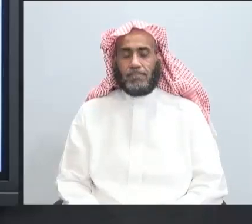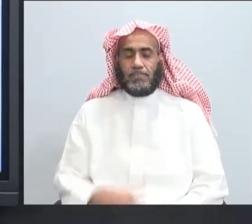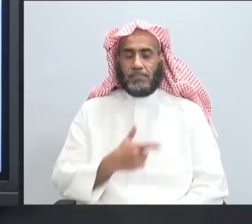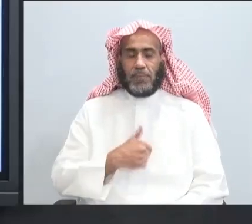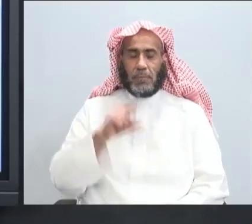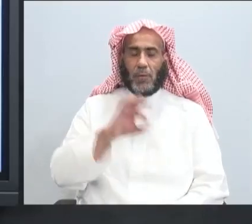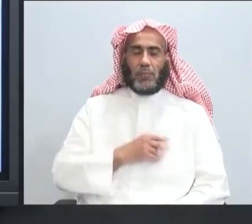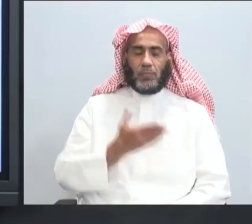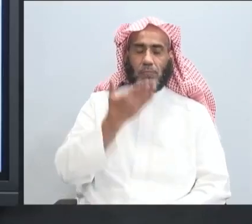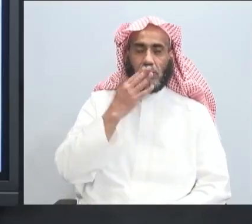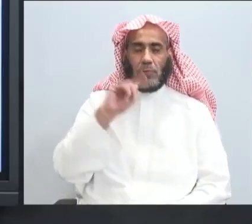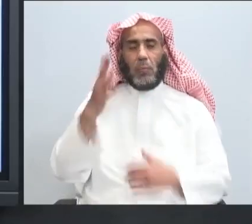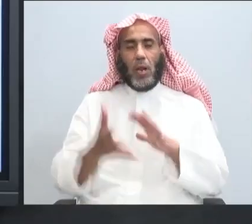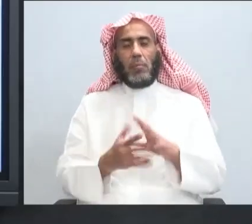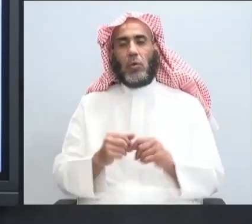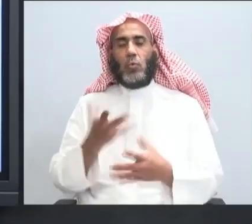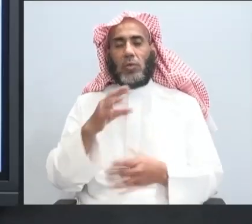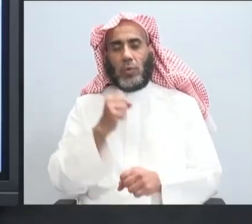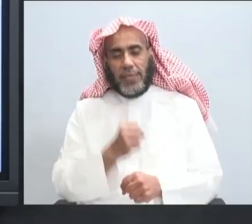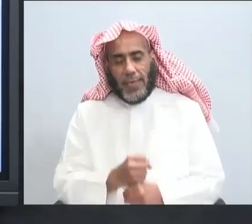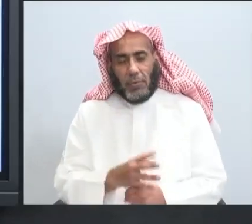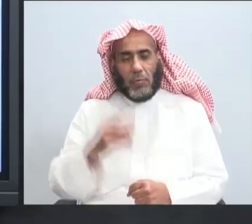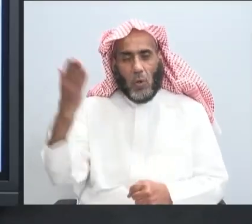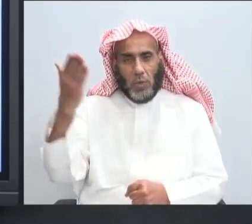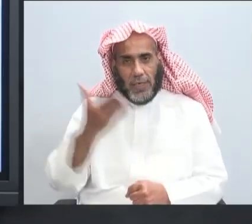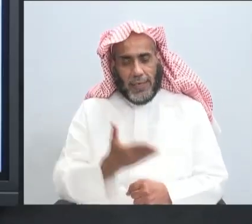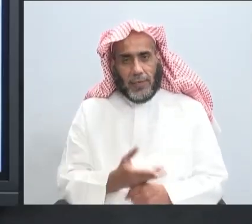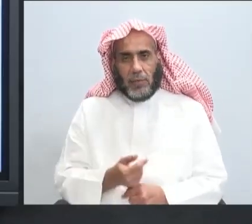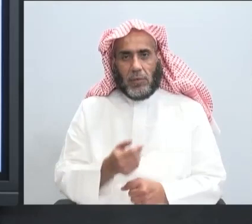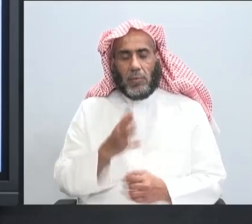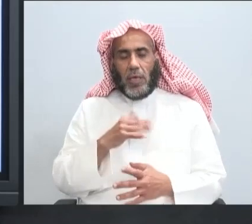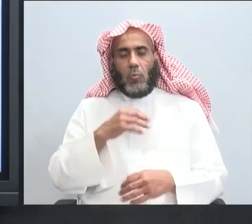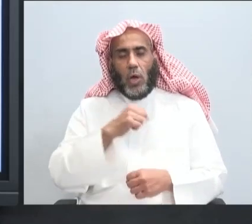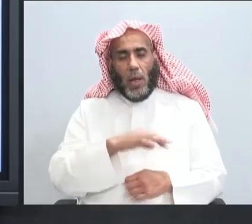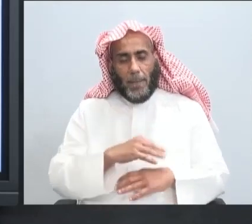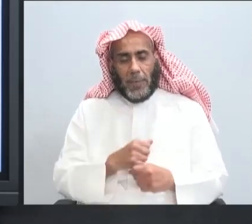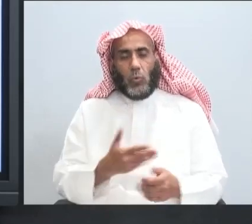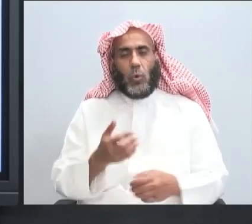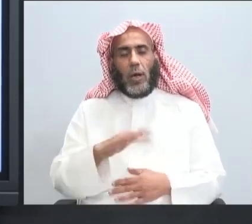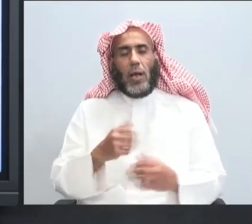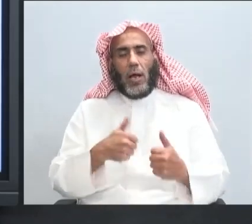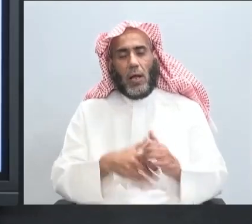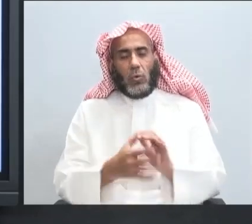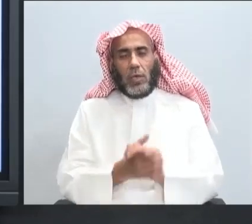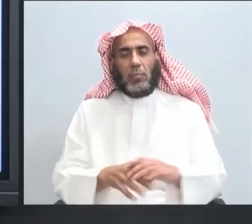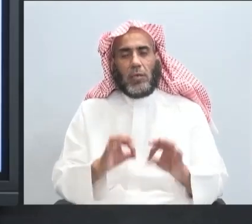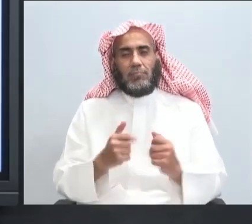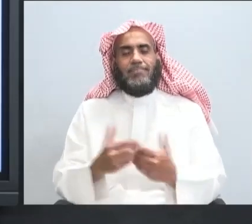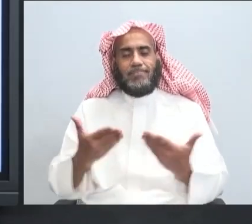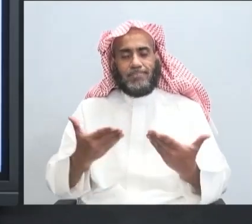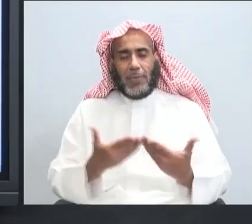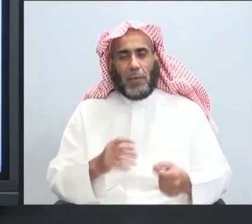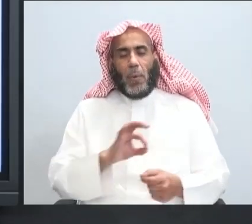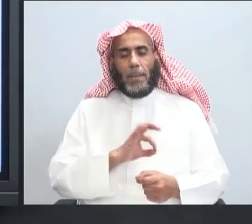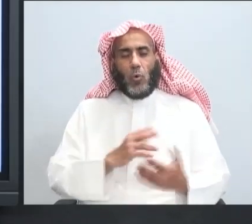بسم الله الرحمن الرحيم، الحمد لله رب العالمين، والصلاة والسلام على أشرف الأنبياء والمرسلين نبينا محمد وعلى آله وصحبه أجمعين. مرحبا